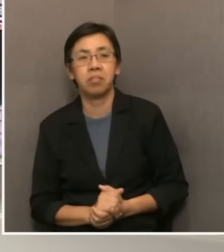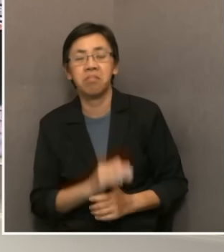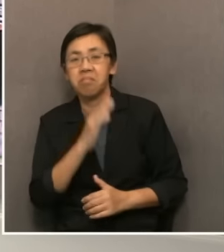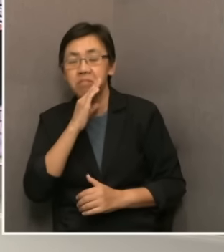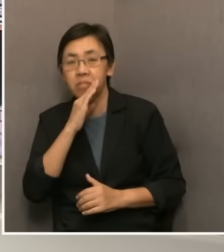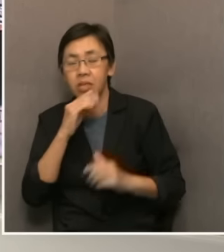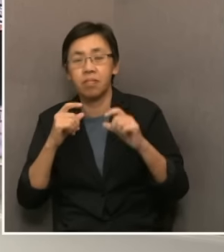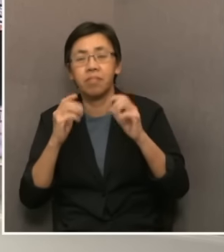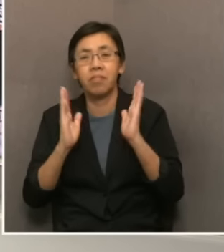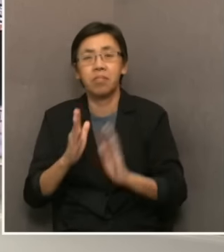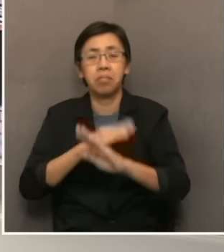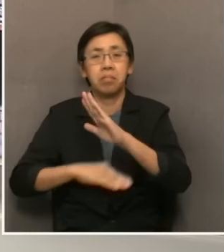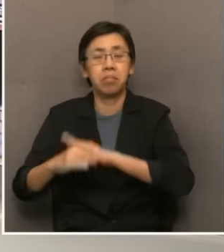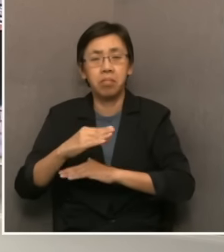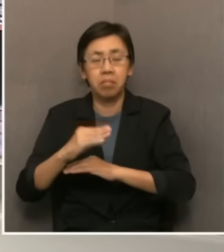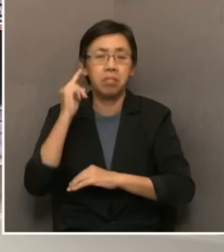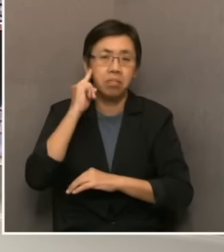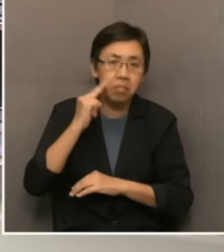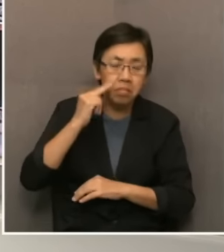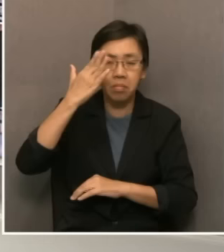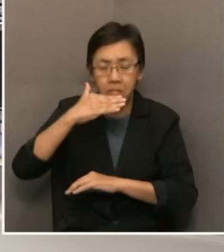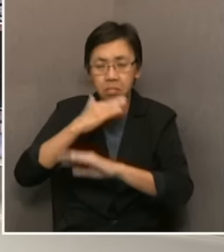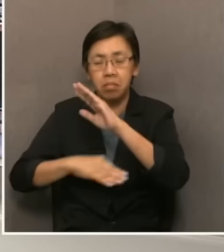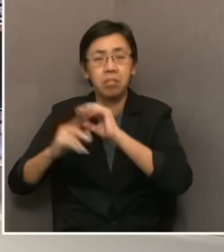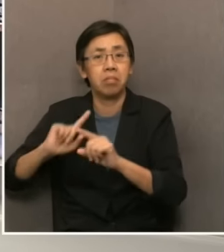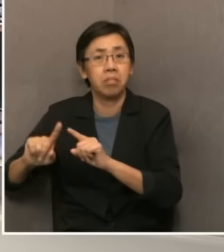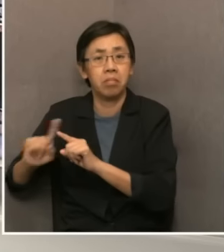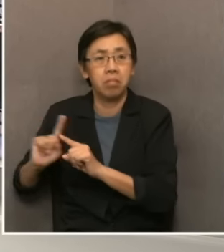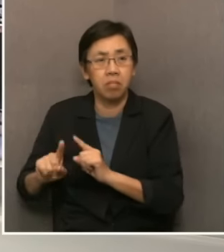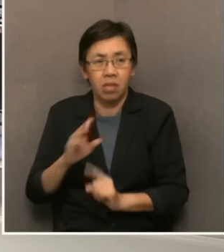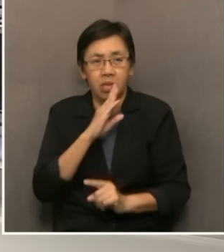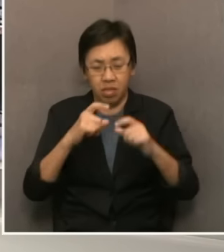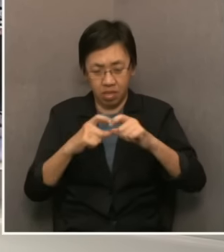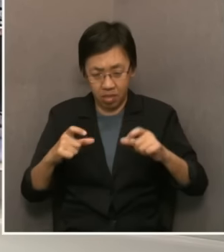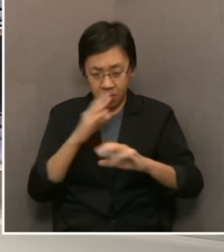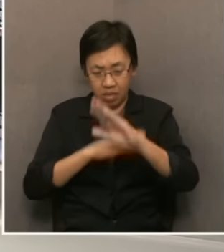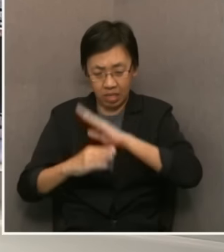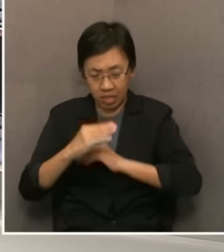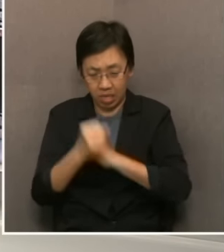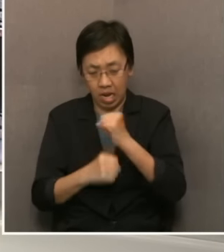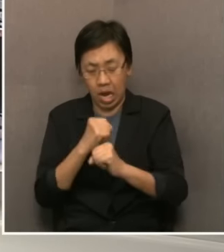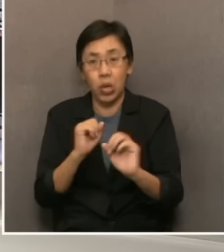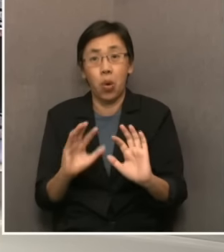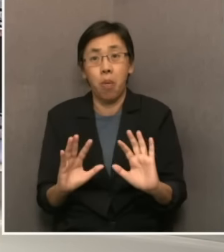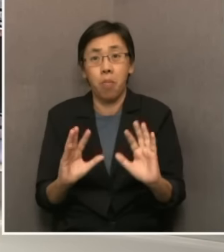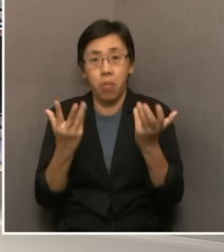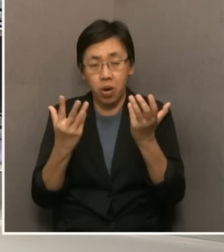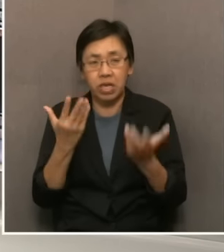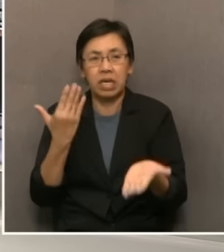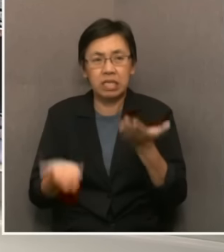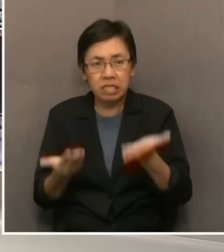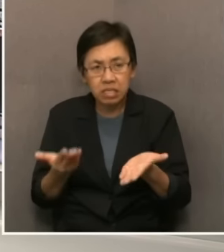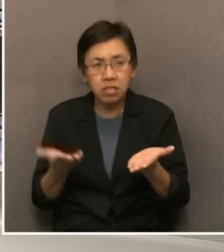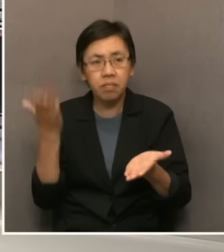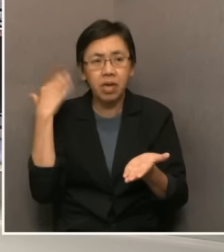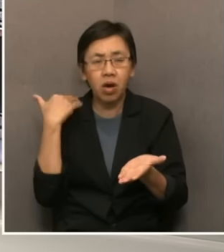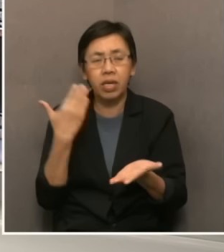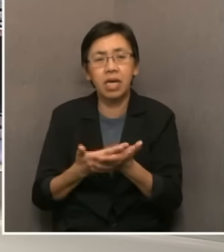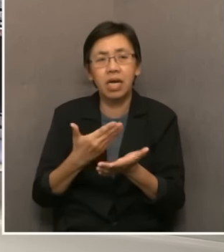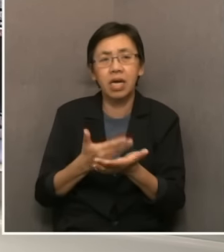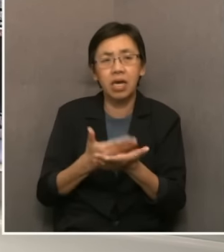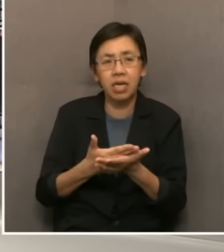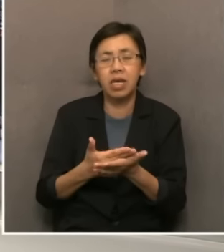ผู้ที่เป็นคนพิการค่ะที่ผ่านมาเนี่ยถ้าเกิดว่าบัตรประจำตัวของท่านหมดอายุหรือว่าเคยได้รับเงินเบี้ย